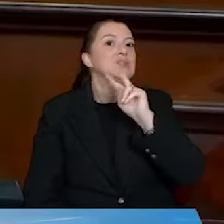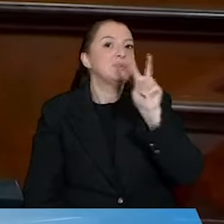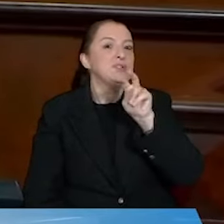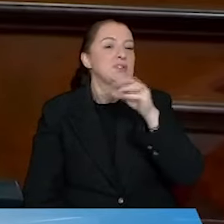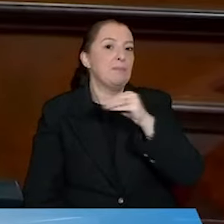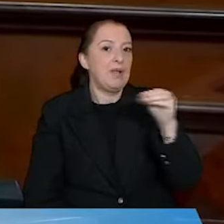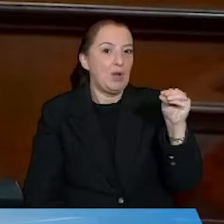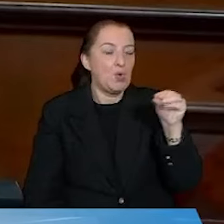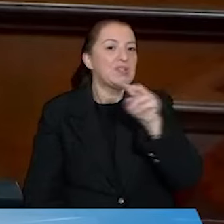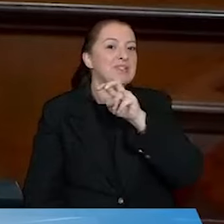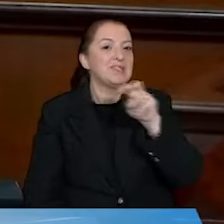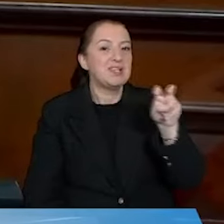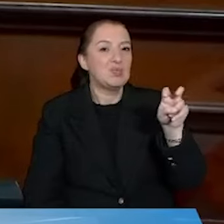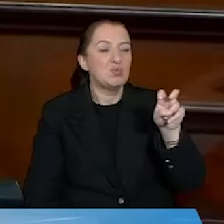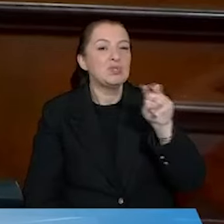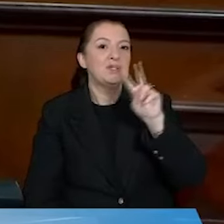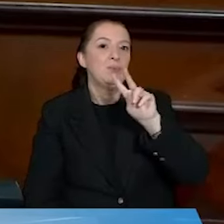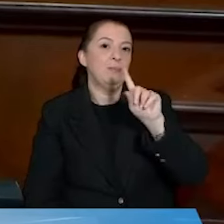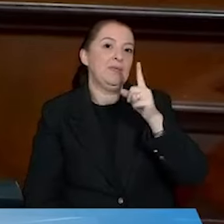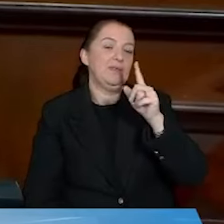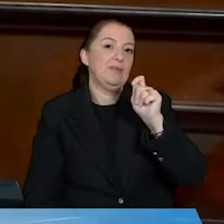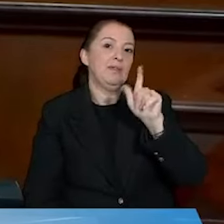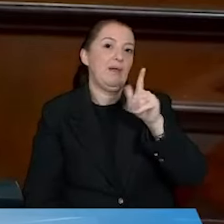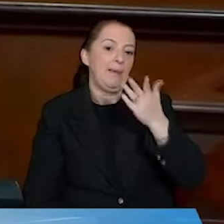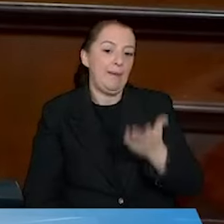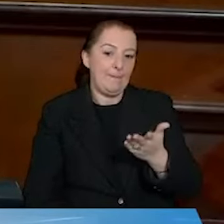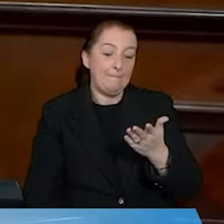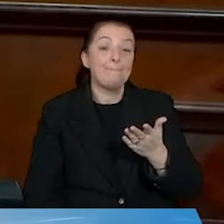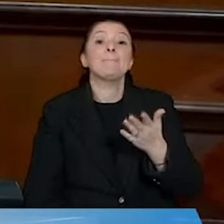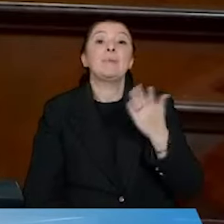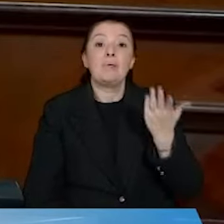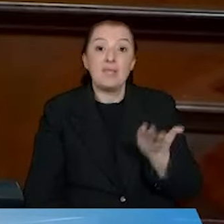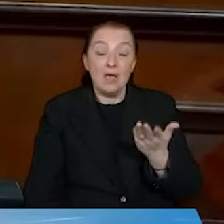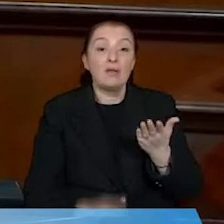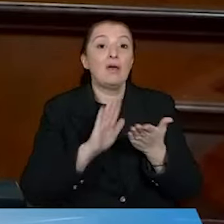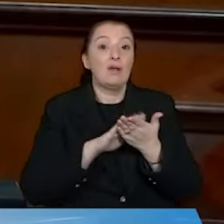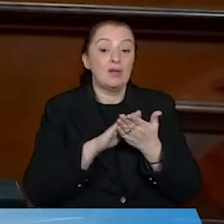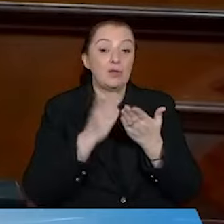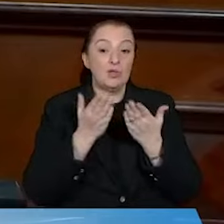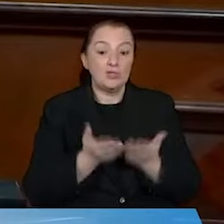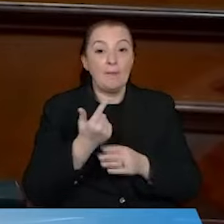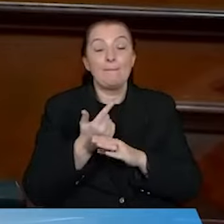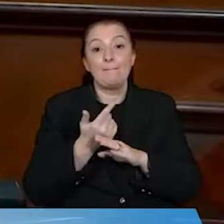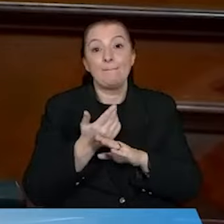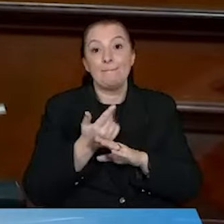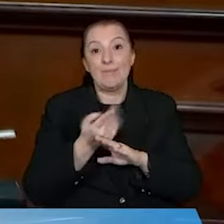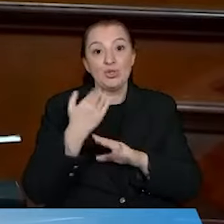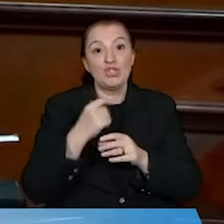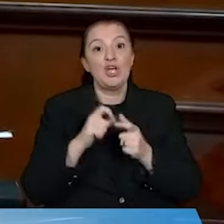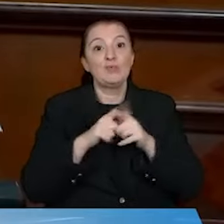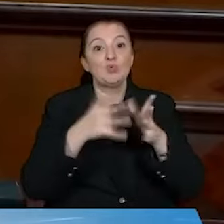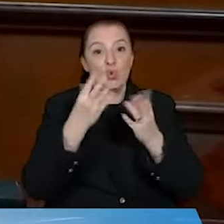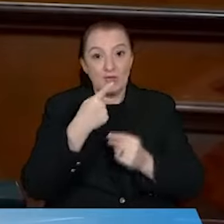128 milyon 820 bin TL. Yani arkadaşlar, demin başında geçmiş olsun